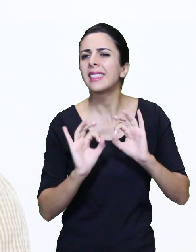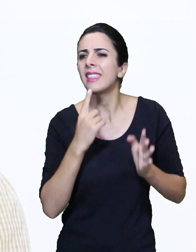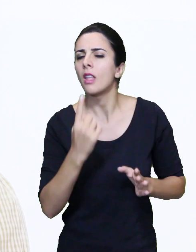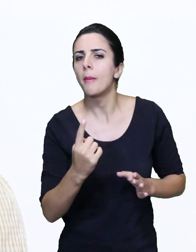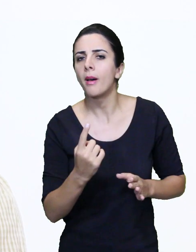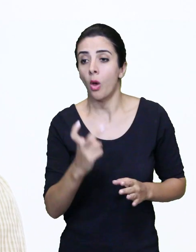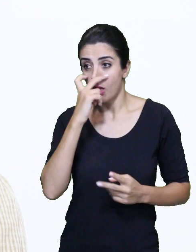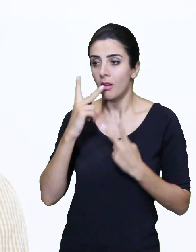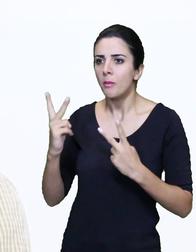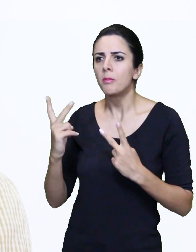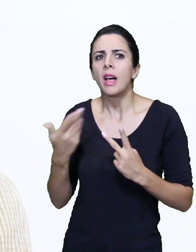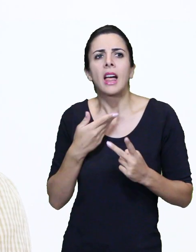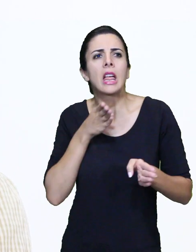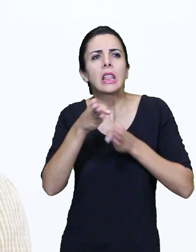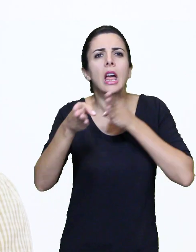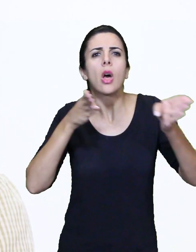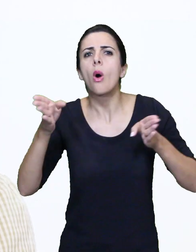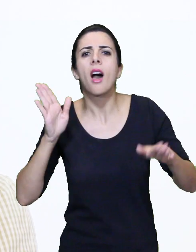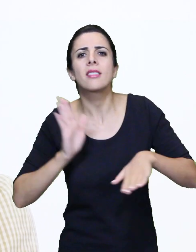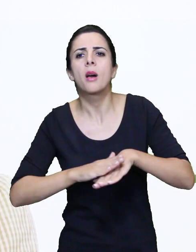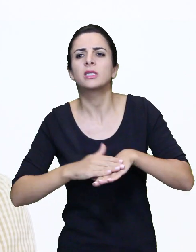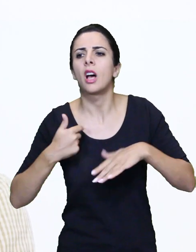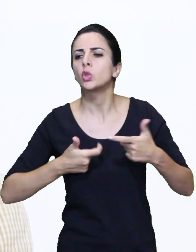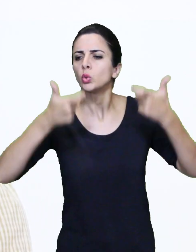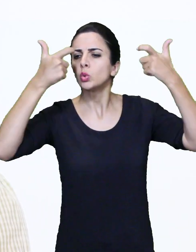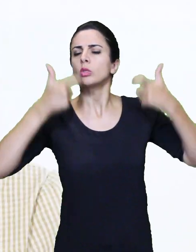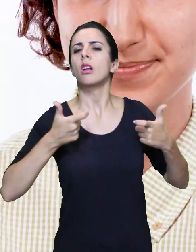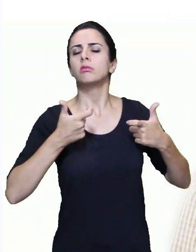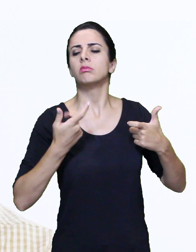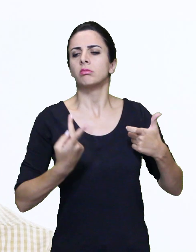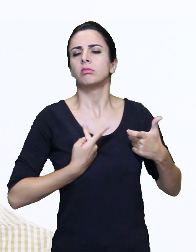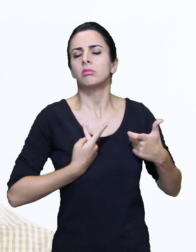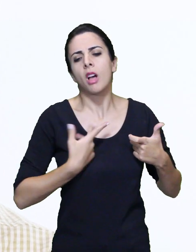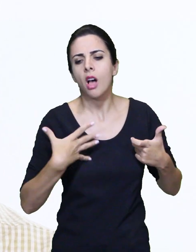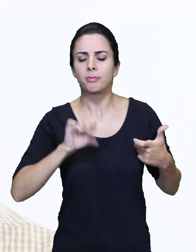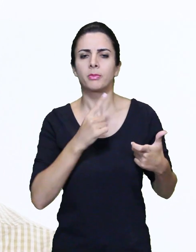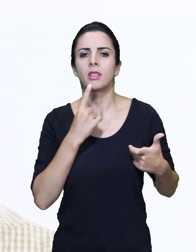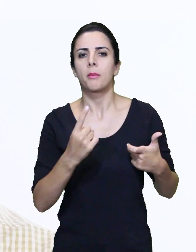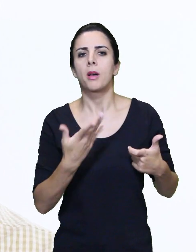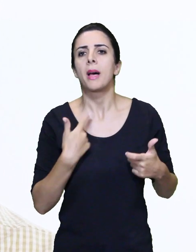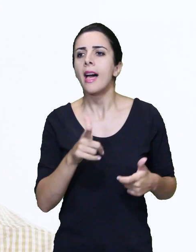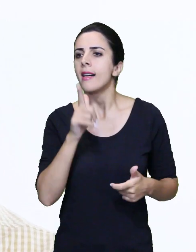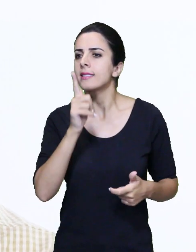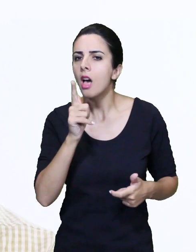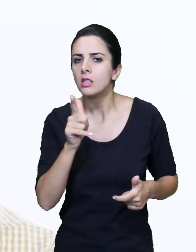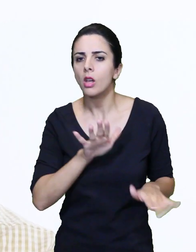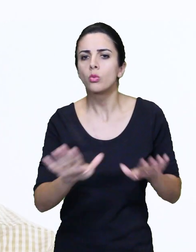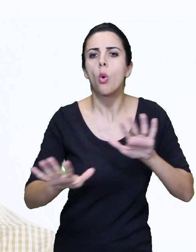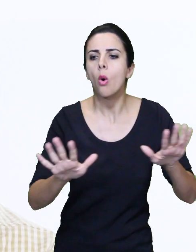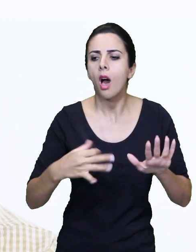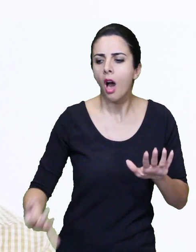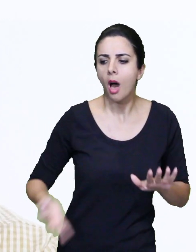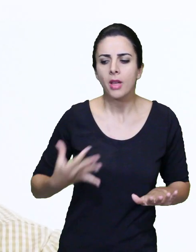nereye ve nasıl ulaşacağının inisiyatif ve kontrolünün kendi elinde olması K- Sesli veya dokunsal